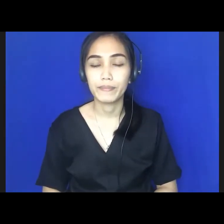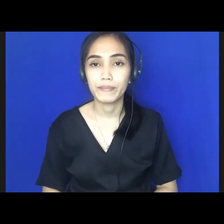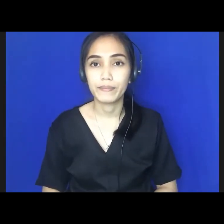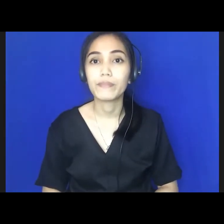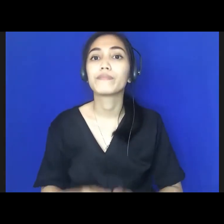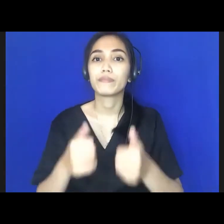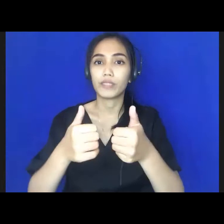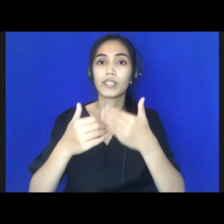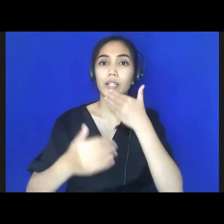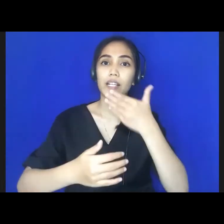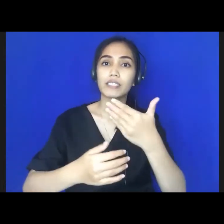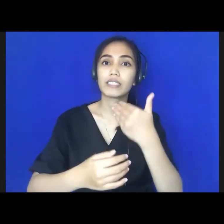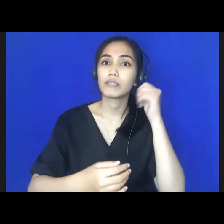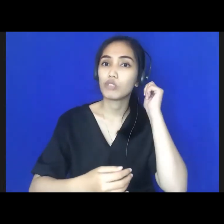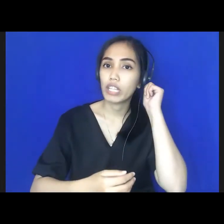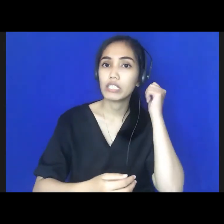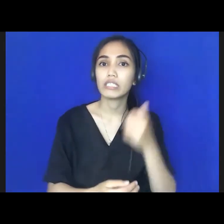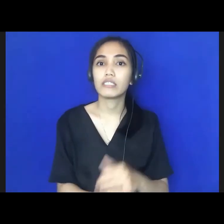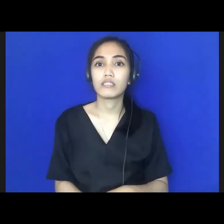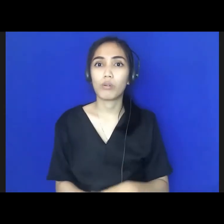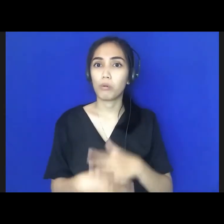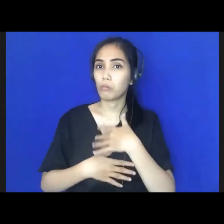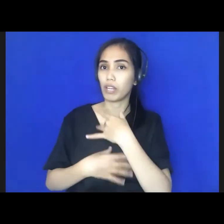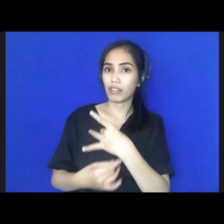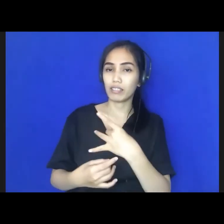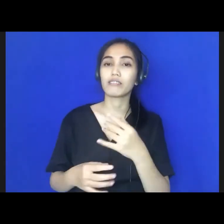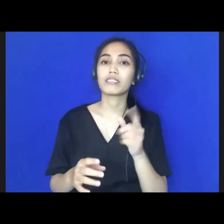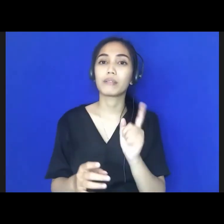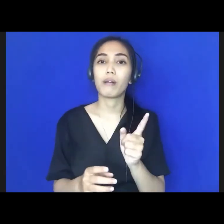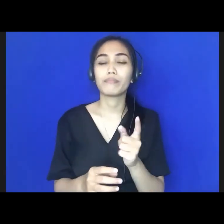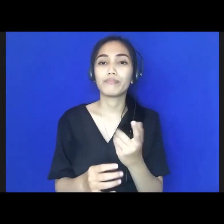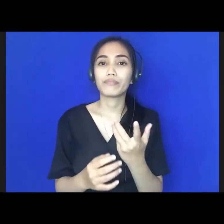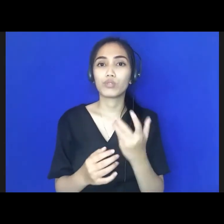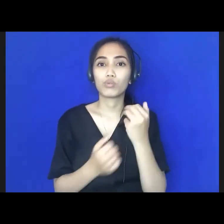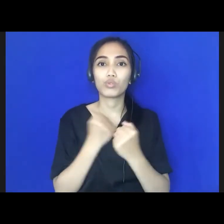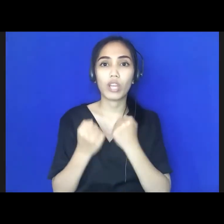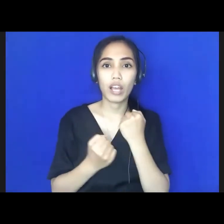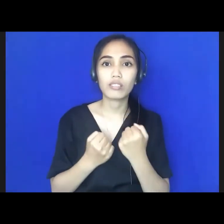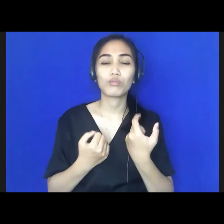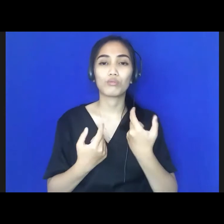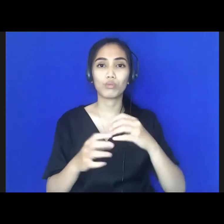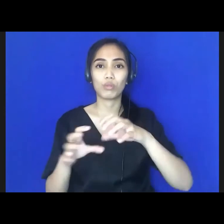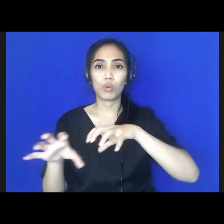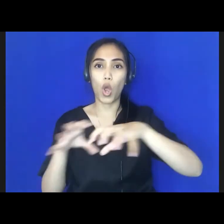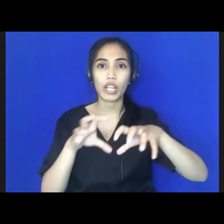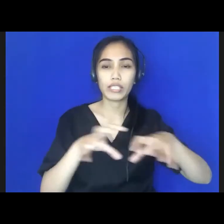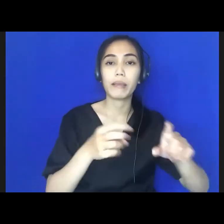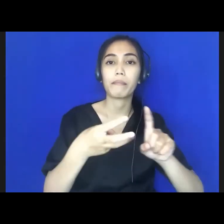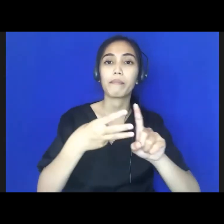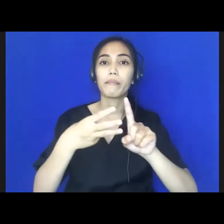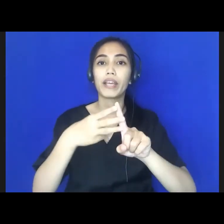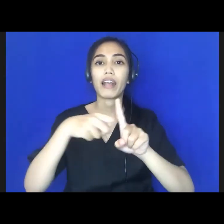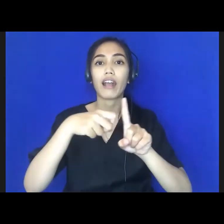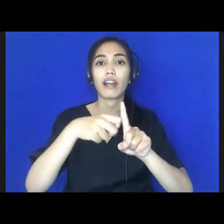Baik Ibu Dani, jadi menarik sekali karena memang upaya yang akan dikoordinir lewat BKKBN ini adalah